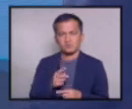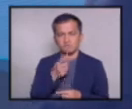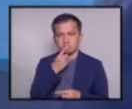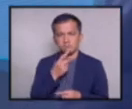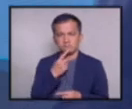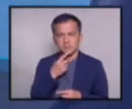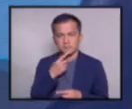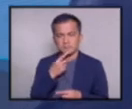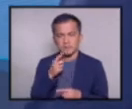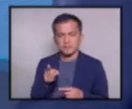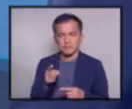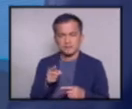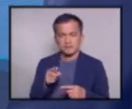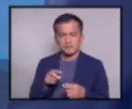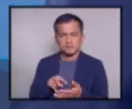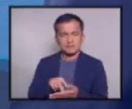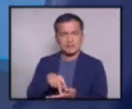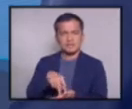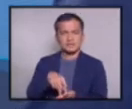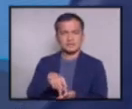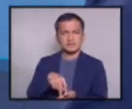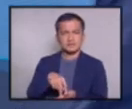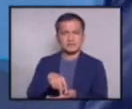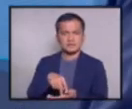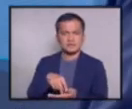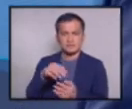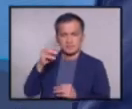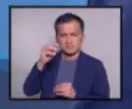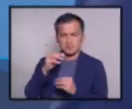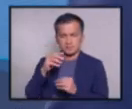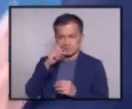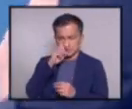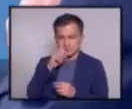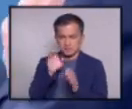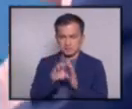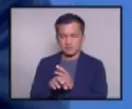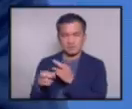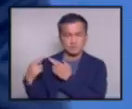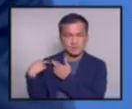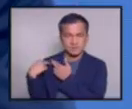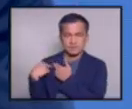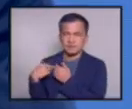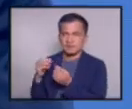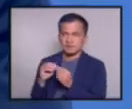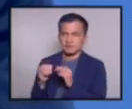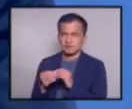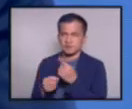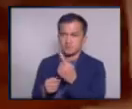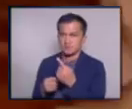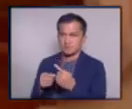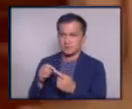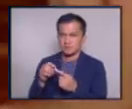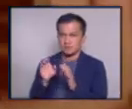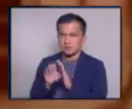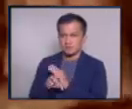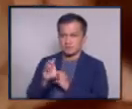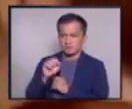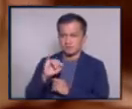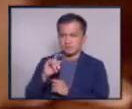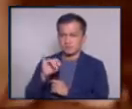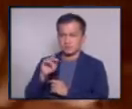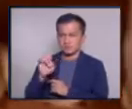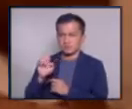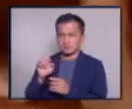stand pagdating sa minimum age of criminal responsibility? Okay, number one, yung criminal syndicates will always try to beat the